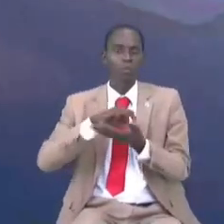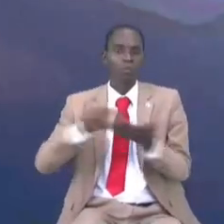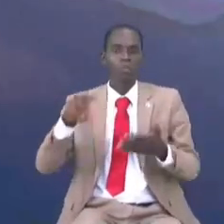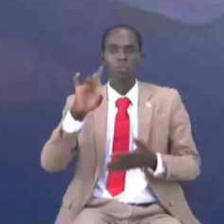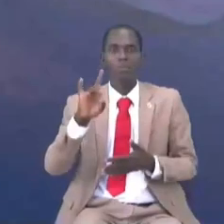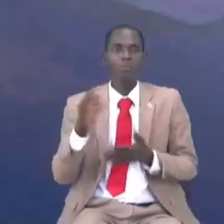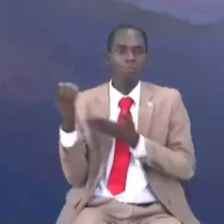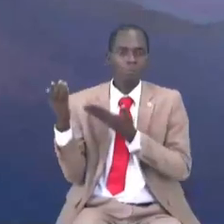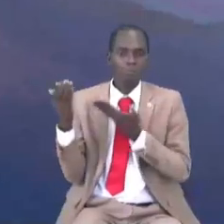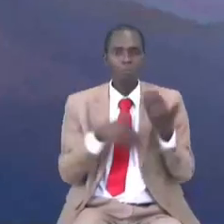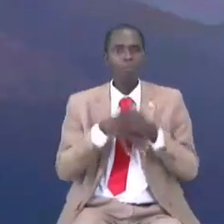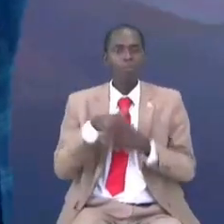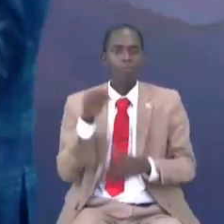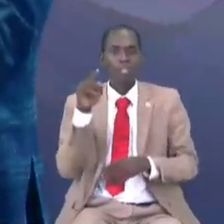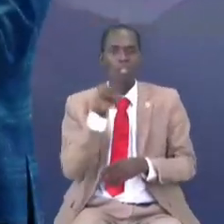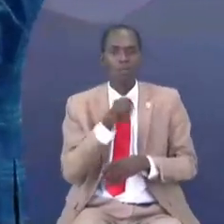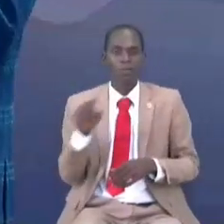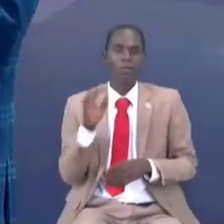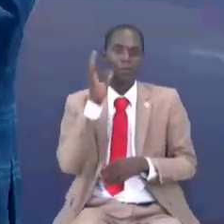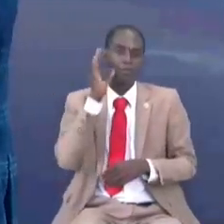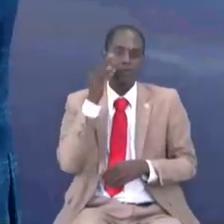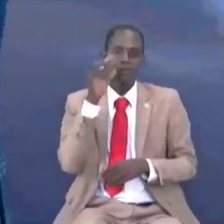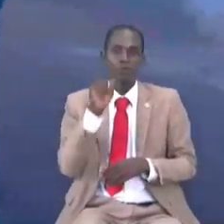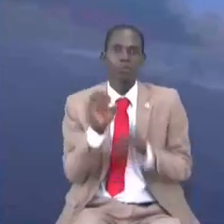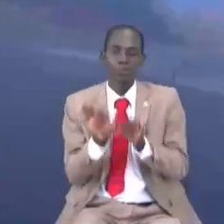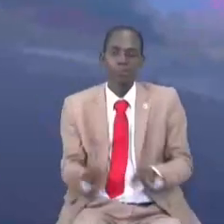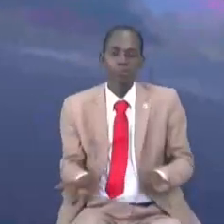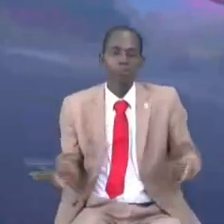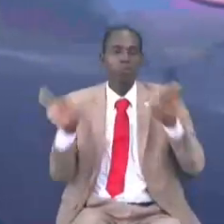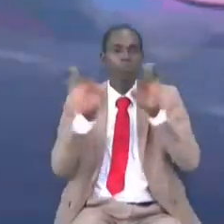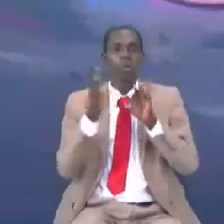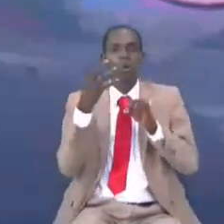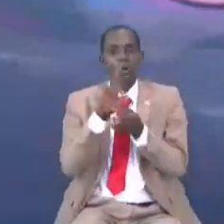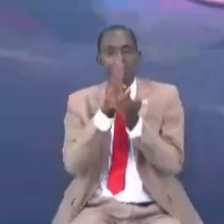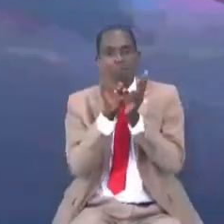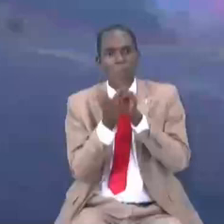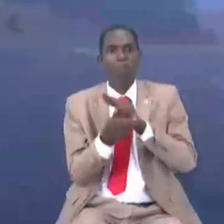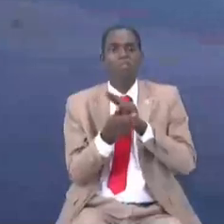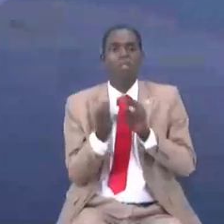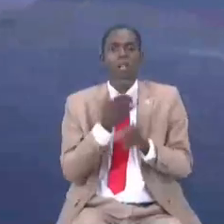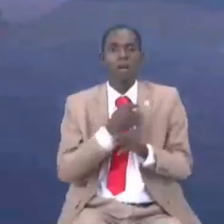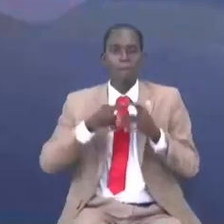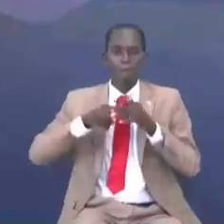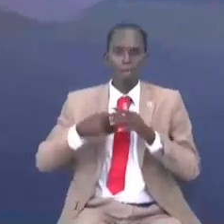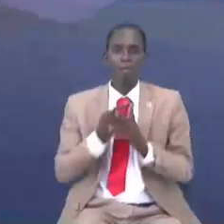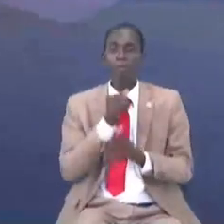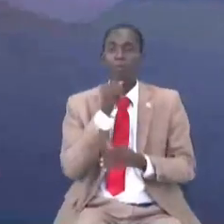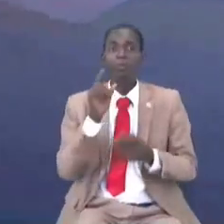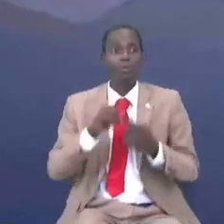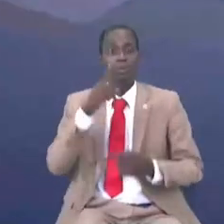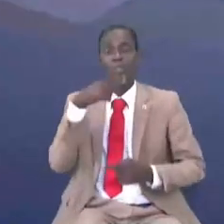la repentance, et ne vous mettez pas à dire en vous-même, « Nous avons Abraham